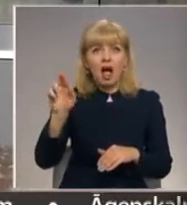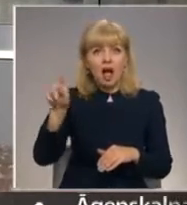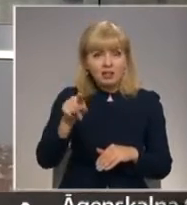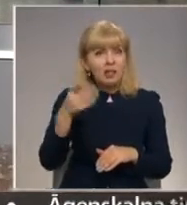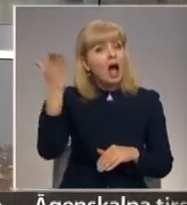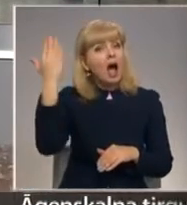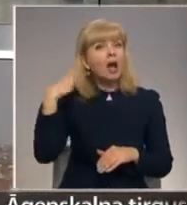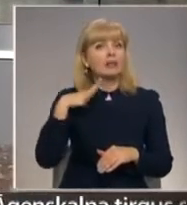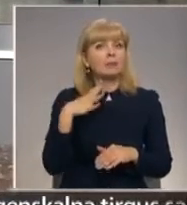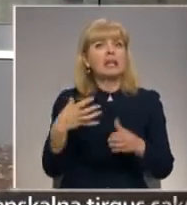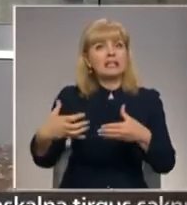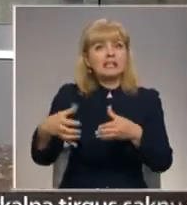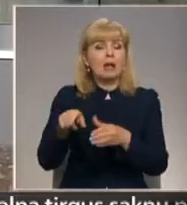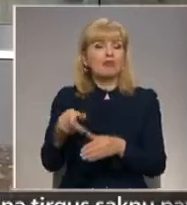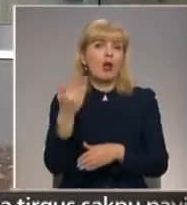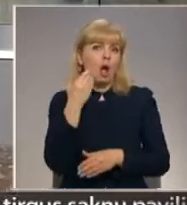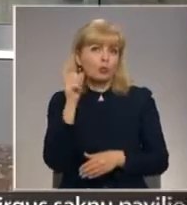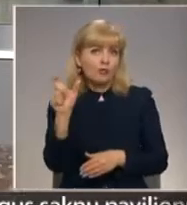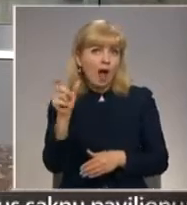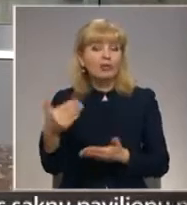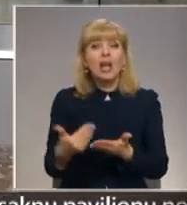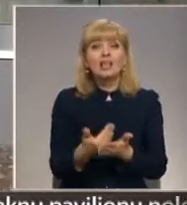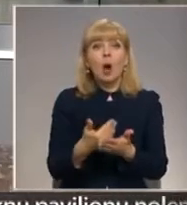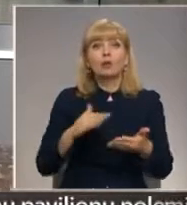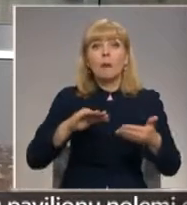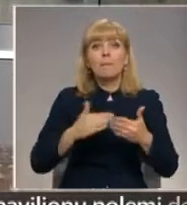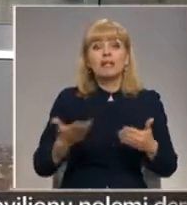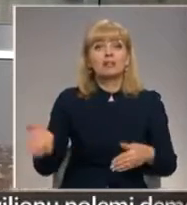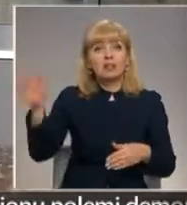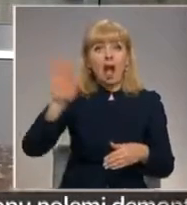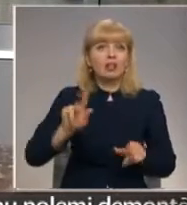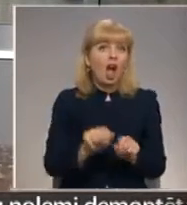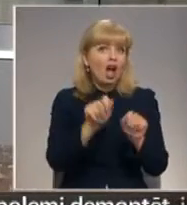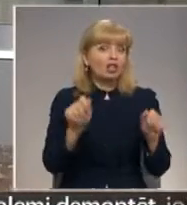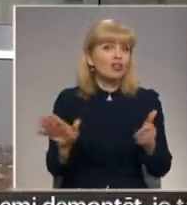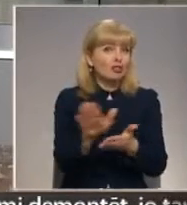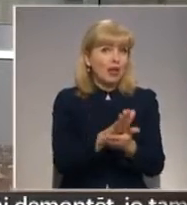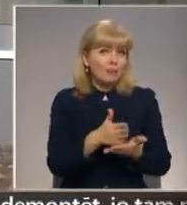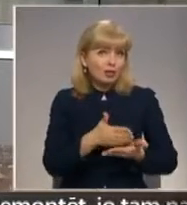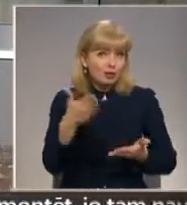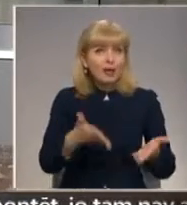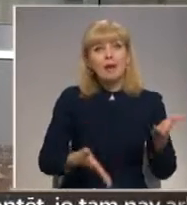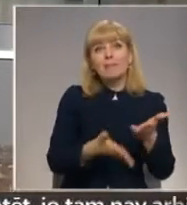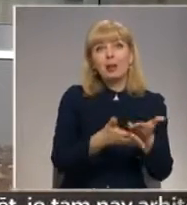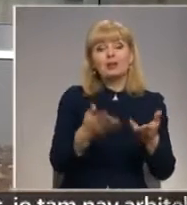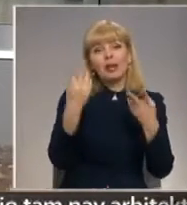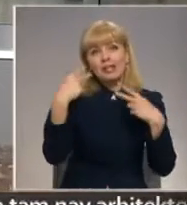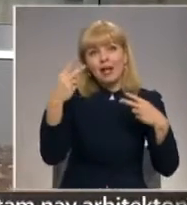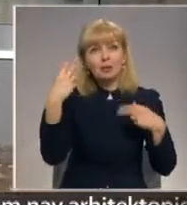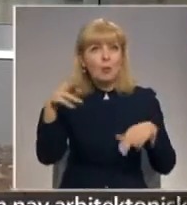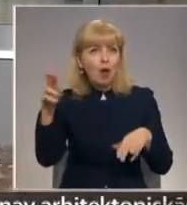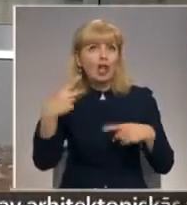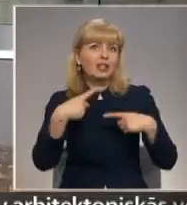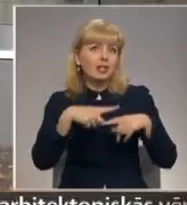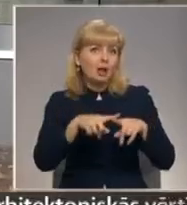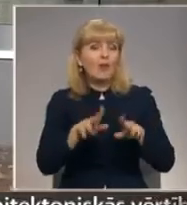Jauna pilskauna atklāšana ir nebijis notikums un to palīdzējuši īstenot modernās tehnoloģijas un vietējo iedzīvotāju iniciatīva,